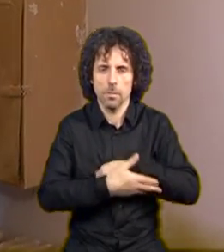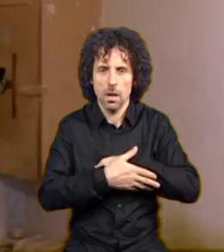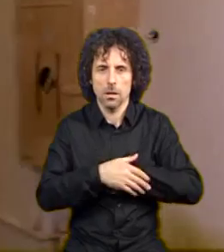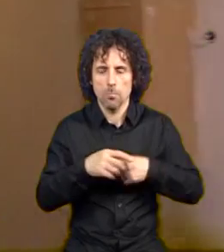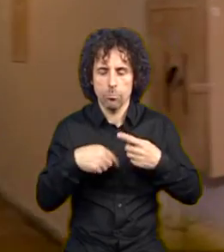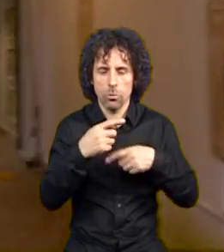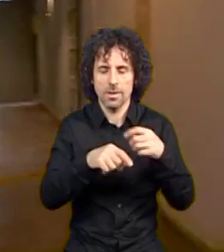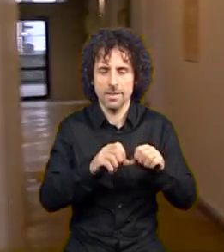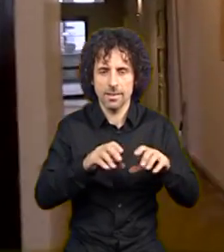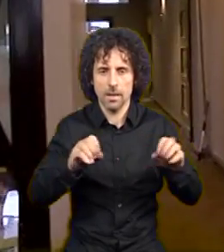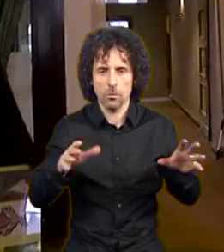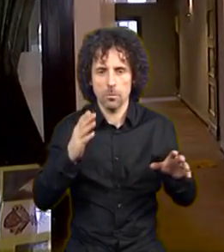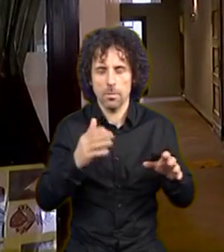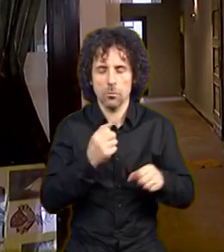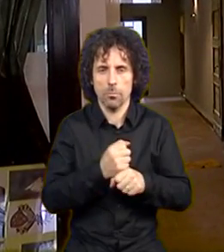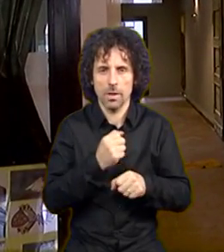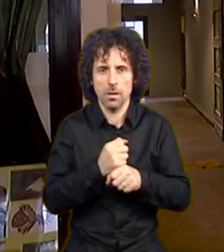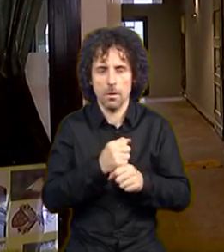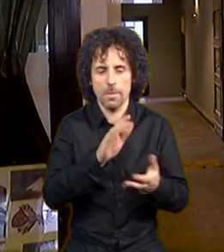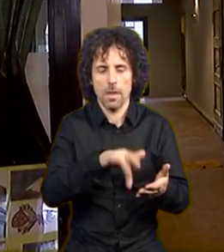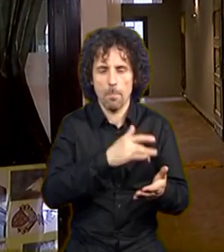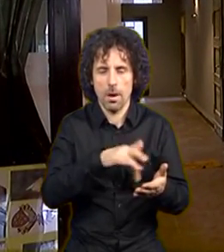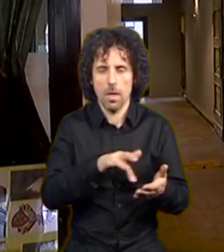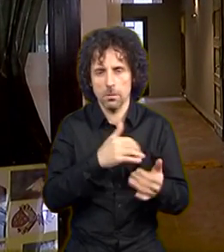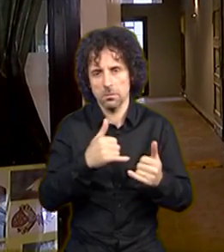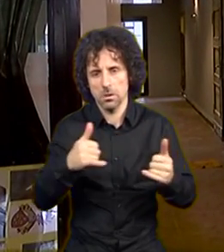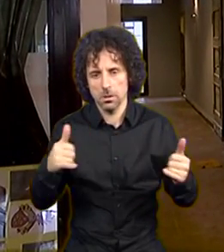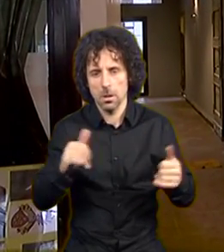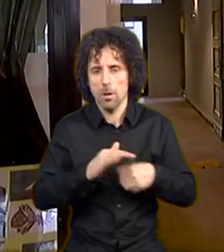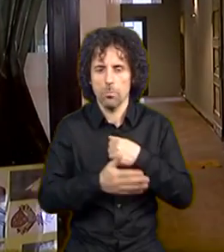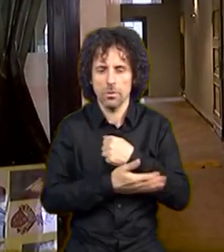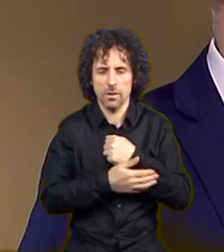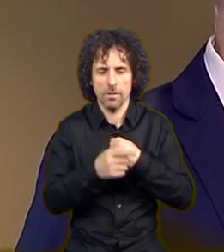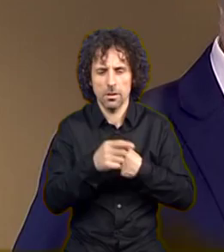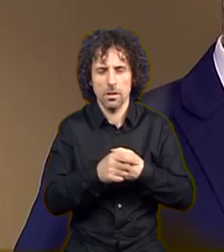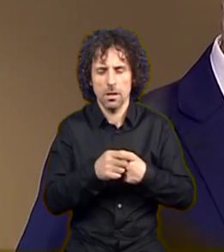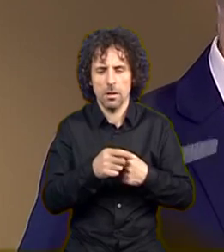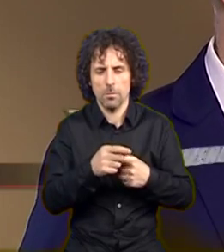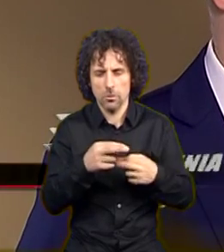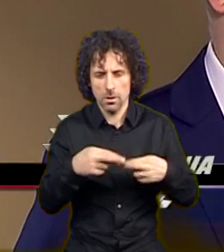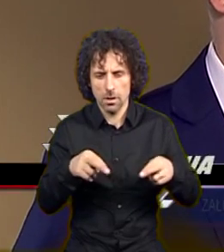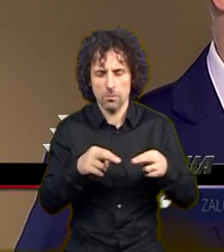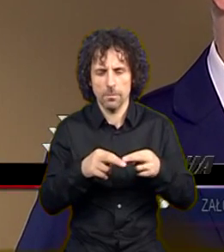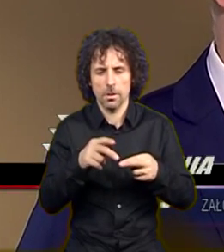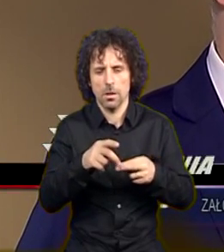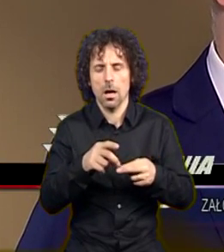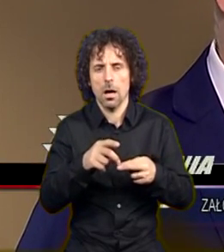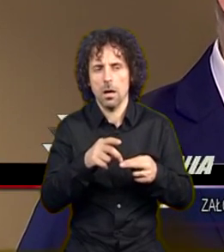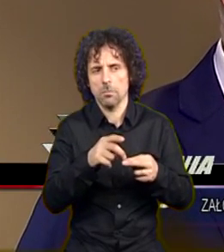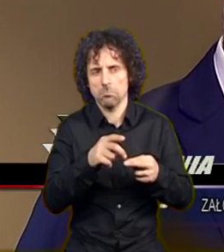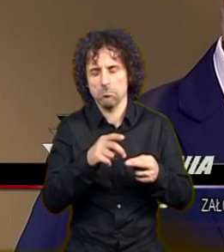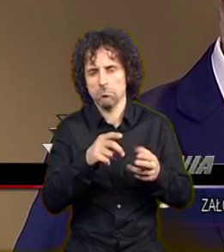wspierane procesy dydaktyczne będą pracą na tablecie przy użyciu podręczników, czy też podstawa brytyjska, która będzie realizowana